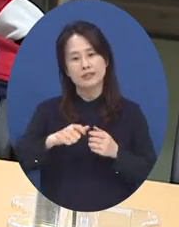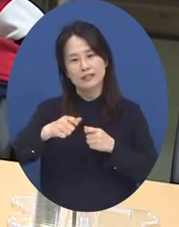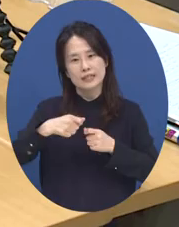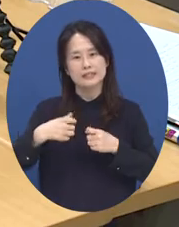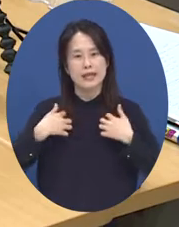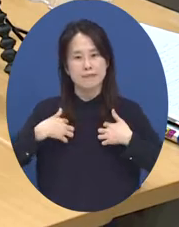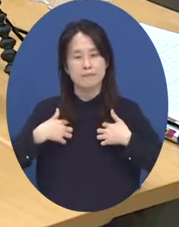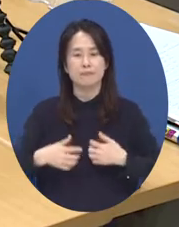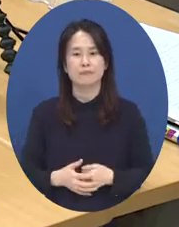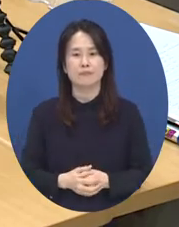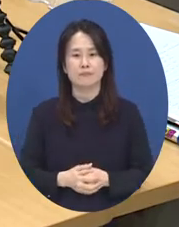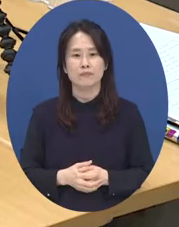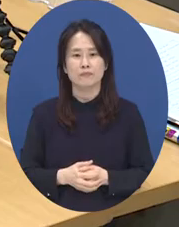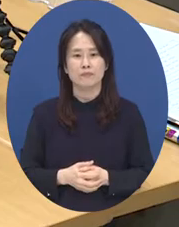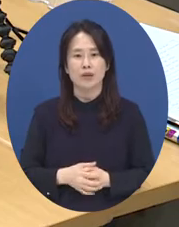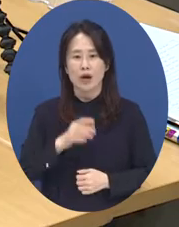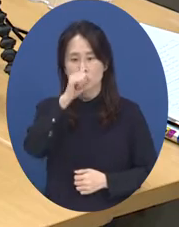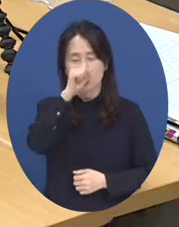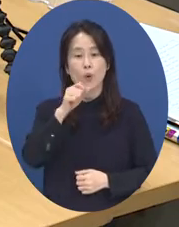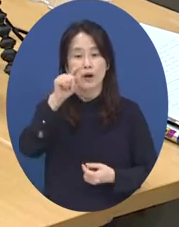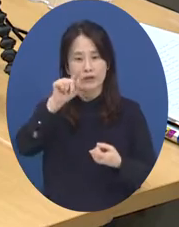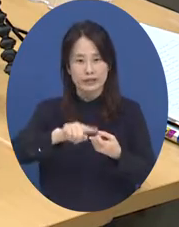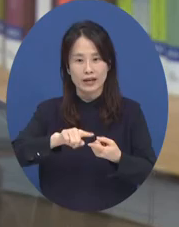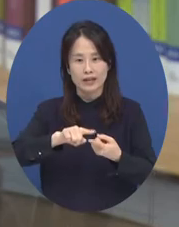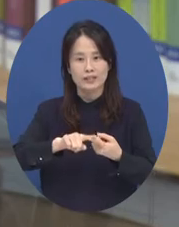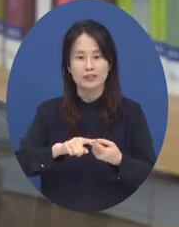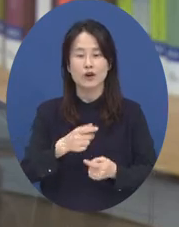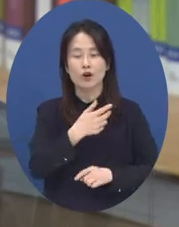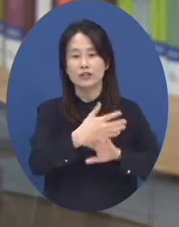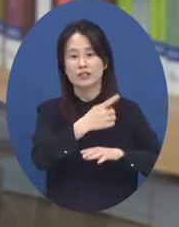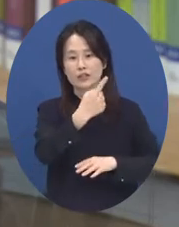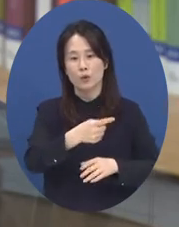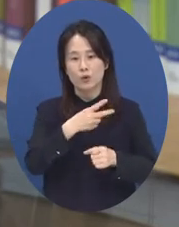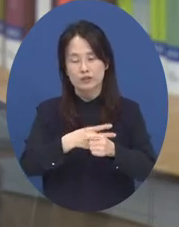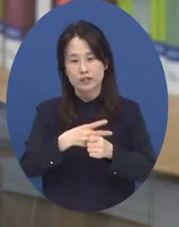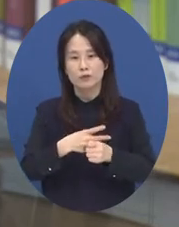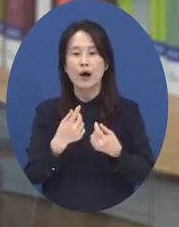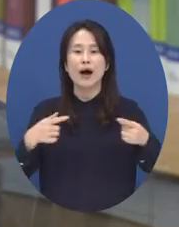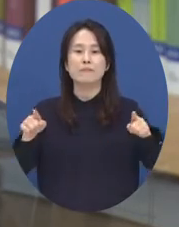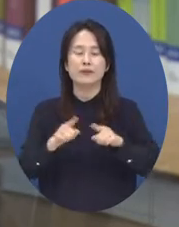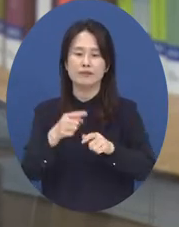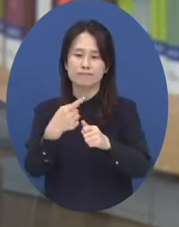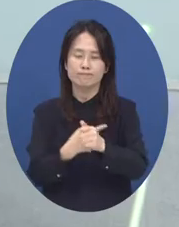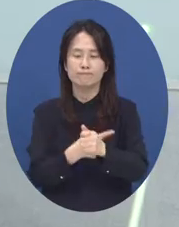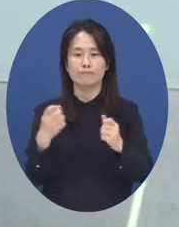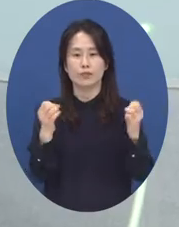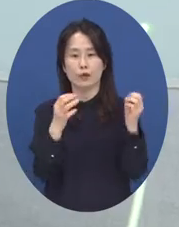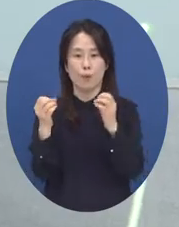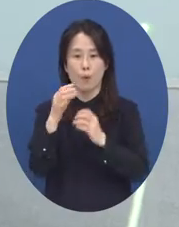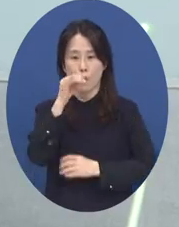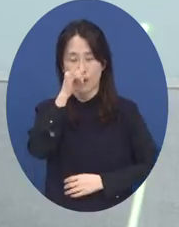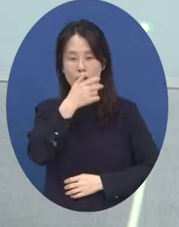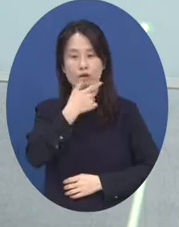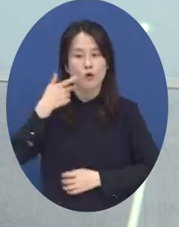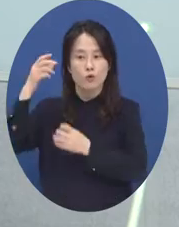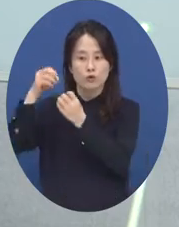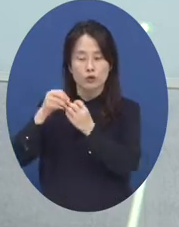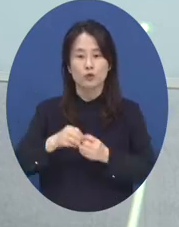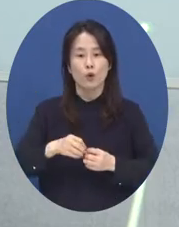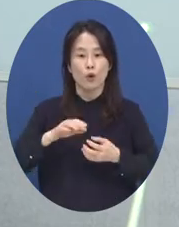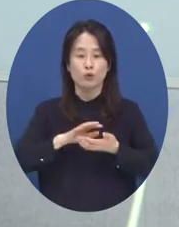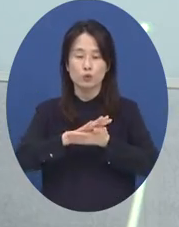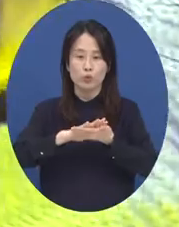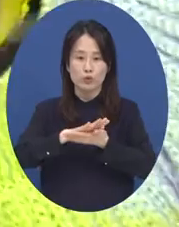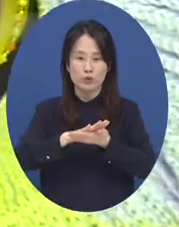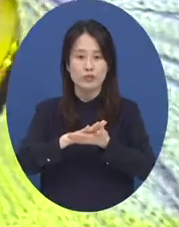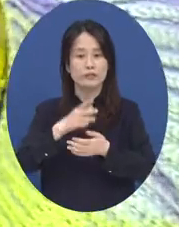favorite toy? My favorite toy is card game. 좋아하는 것을 주제로 원어민 교사 친구들과 자연스럽게 대화를 하고 영국 전통놀이인 스키너를